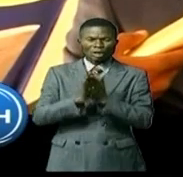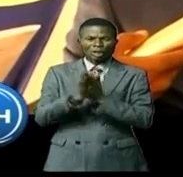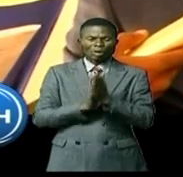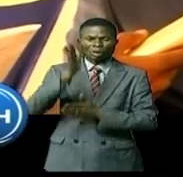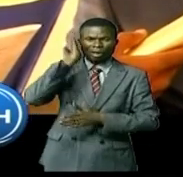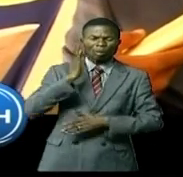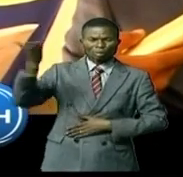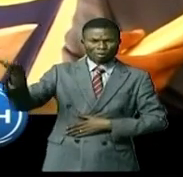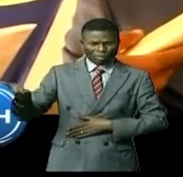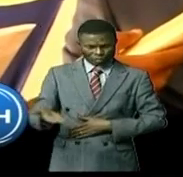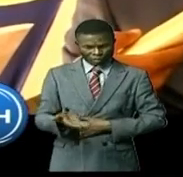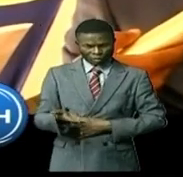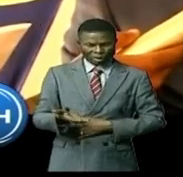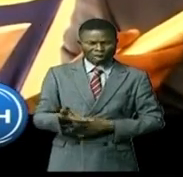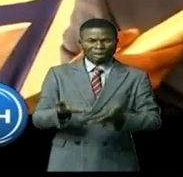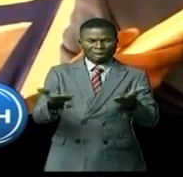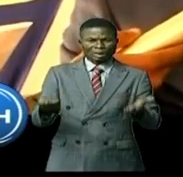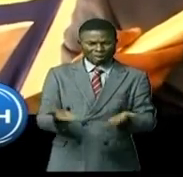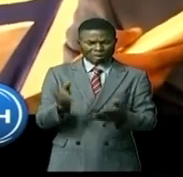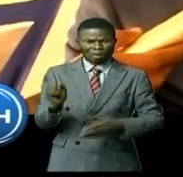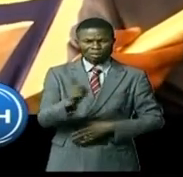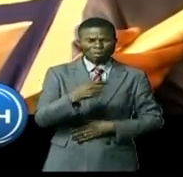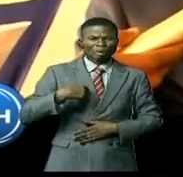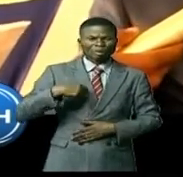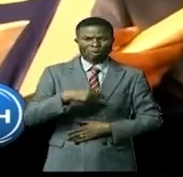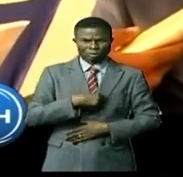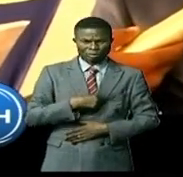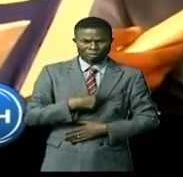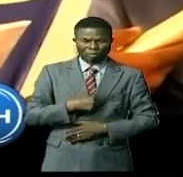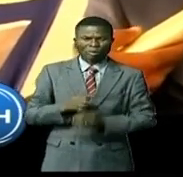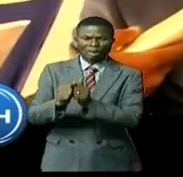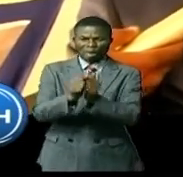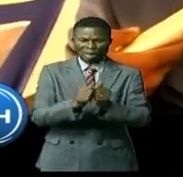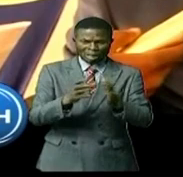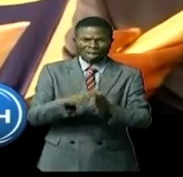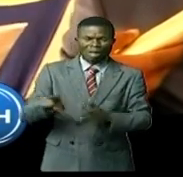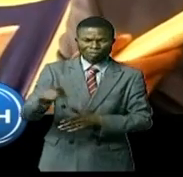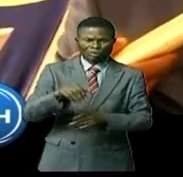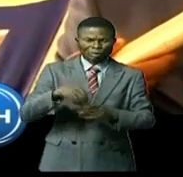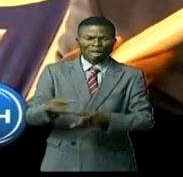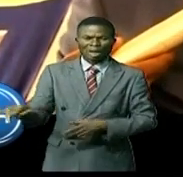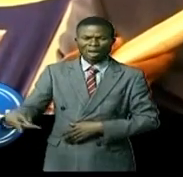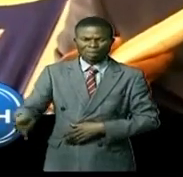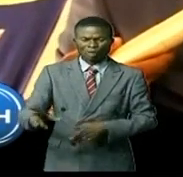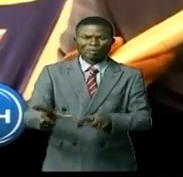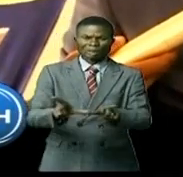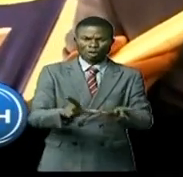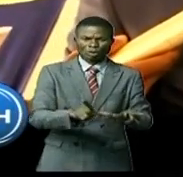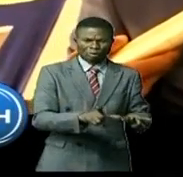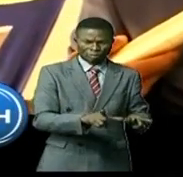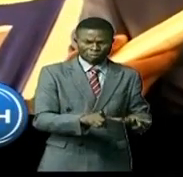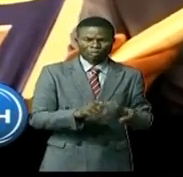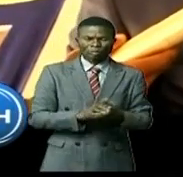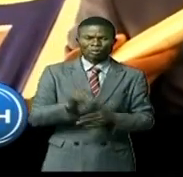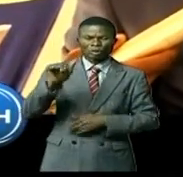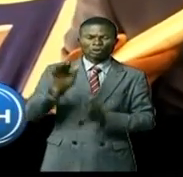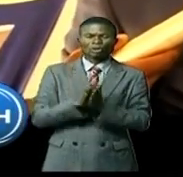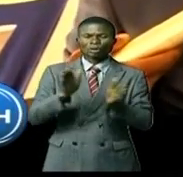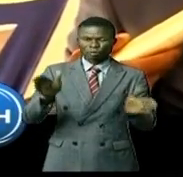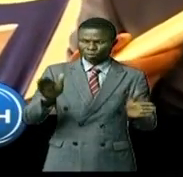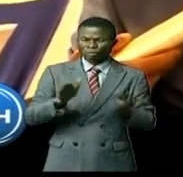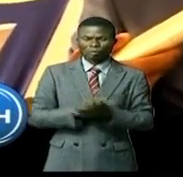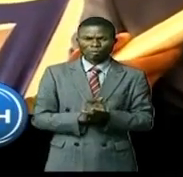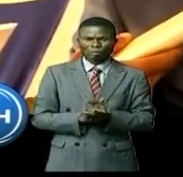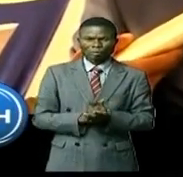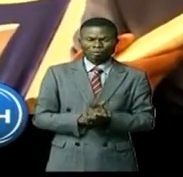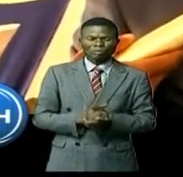la réalité parmi nous dans cette province de l'Ouest du Lualaba. En effet, comme vous le